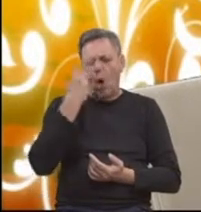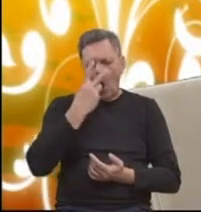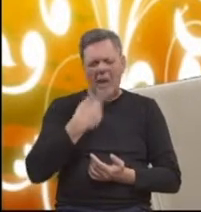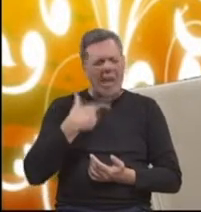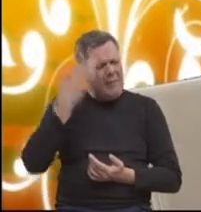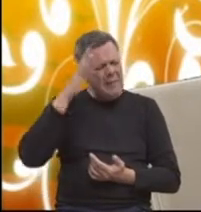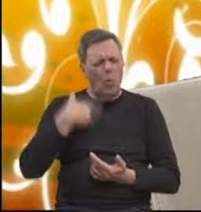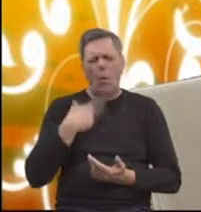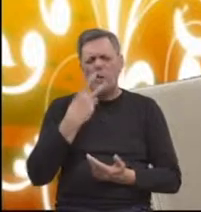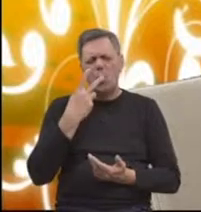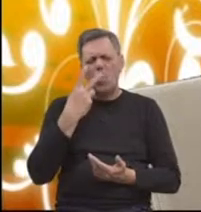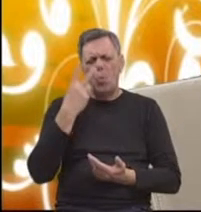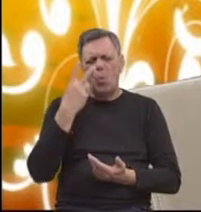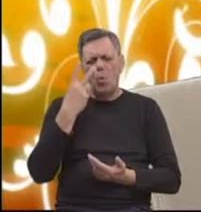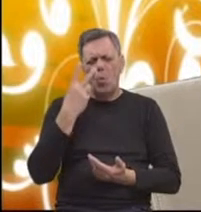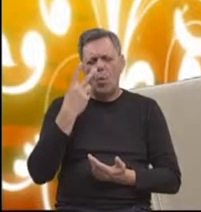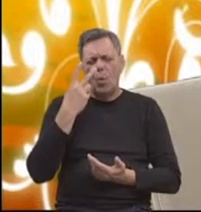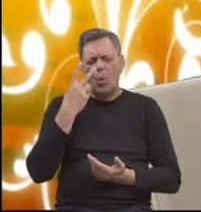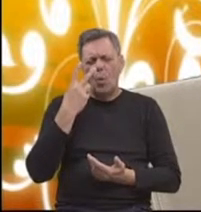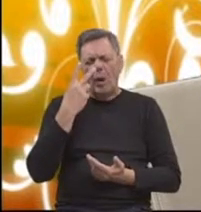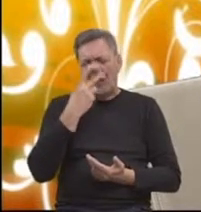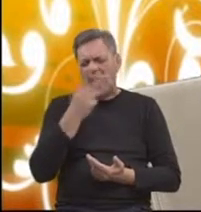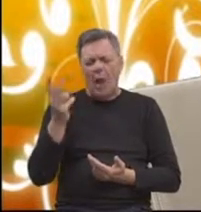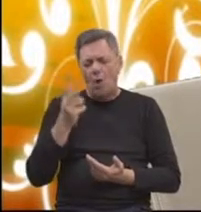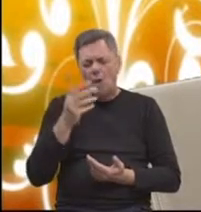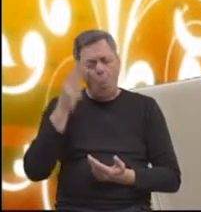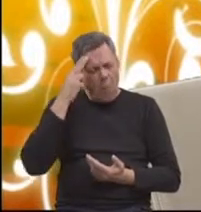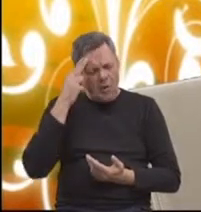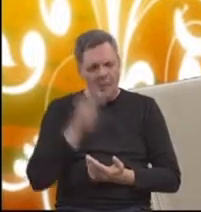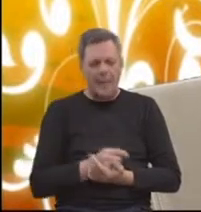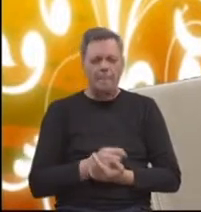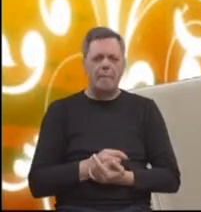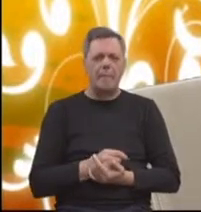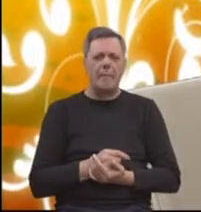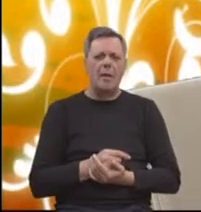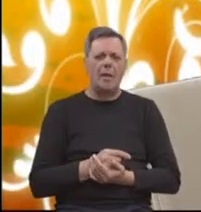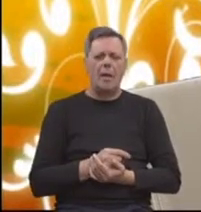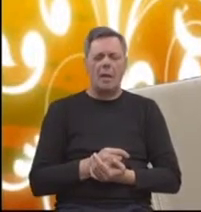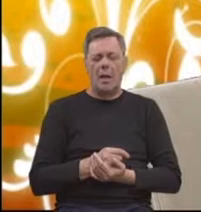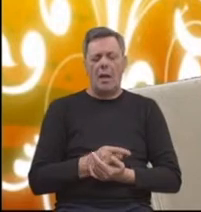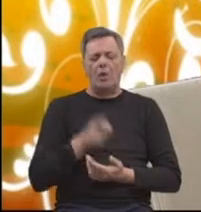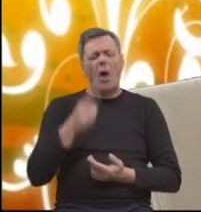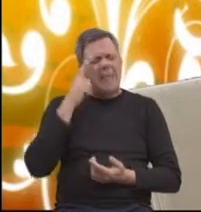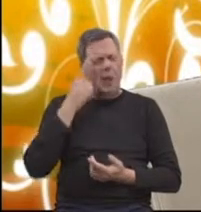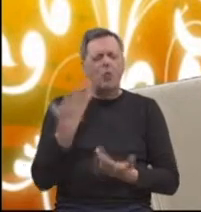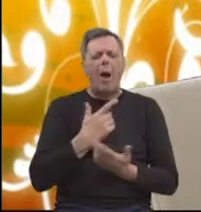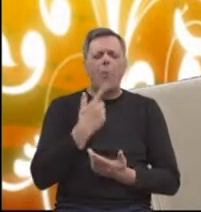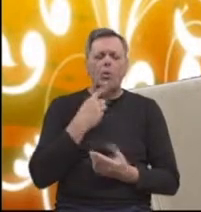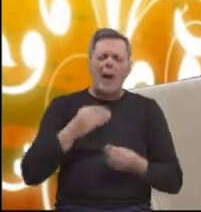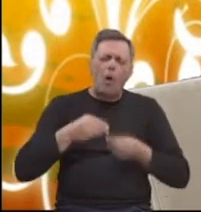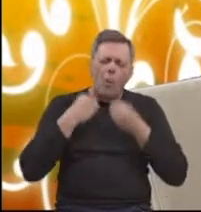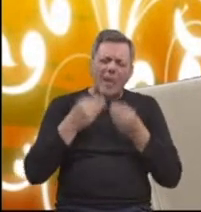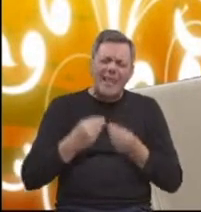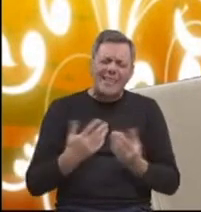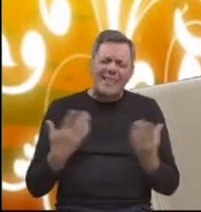upoznati s time što je nutrigenomika. Normalno da nisu puno, pa ćete nam znači, objasniti. Nutrigenomika je znanost koja zapravo pokušava objasniti na